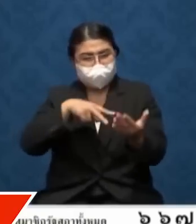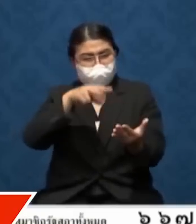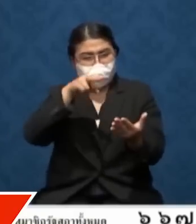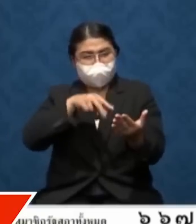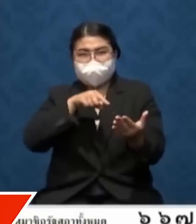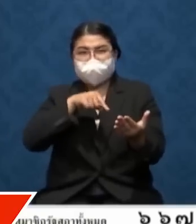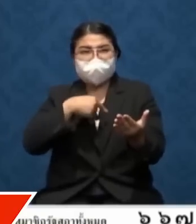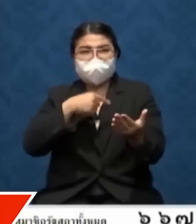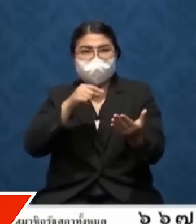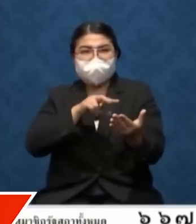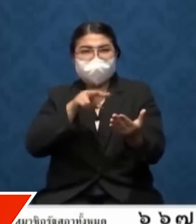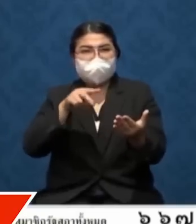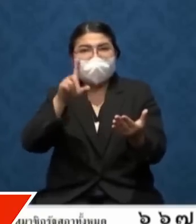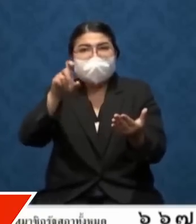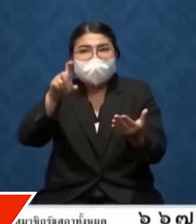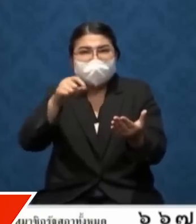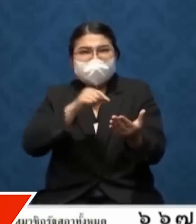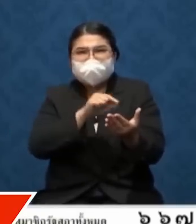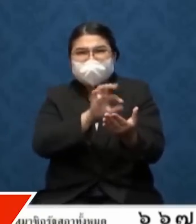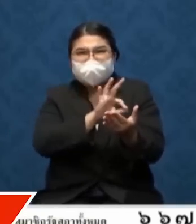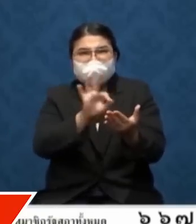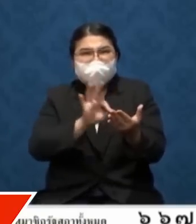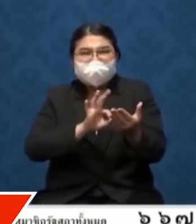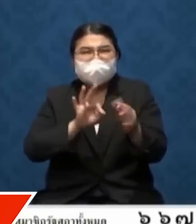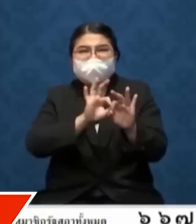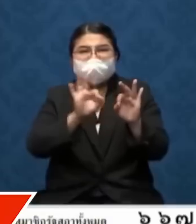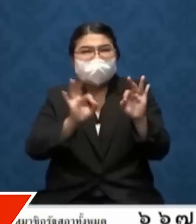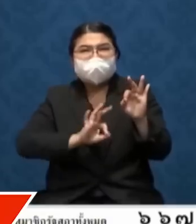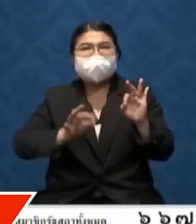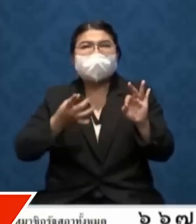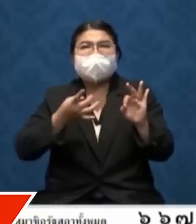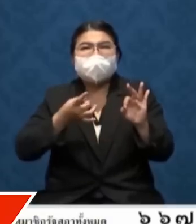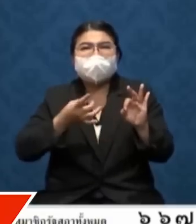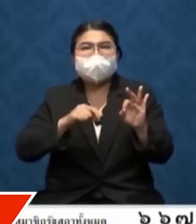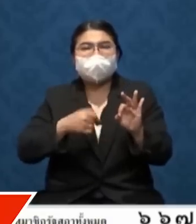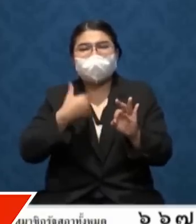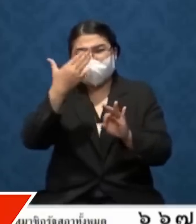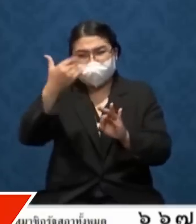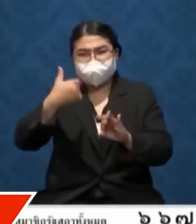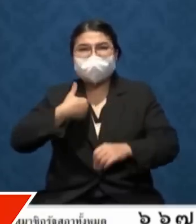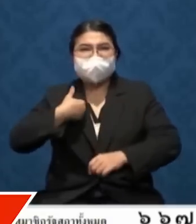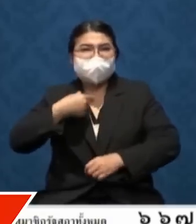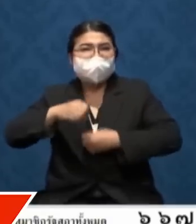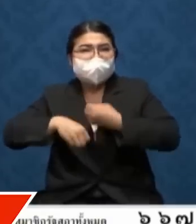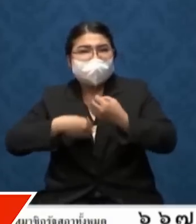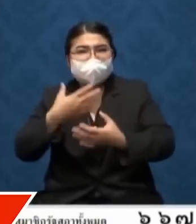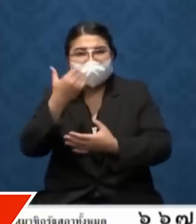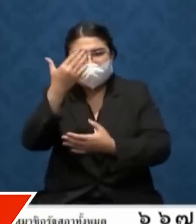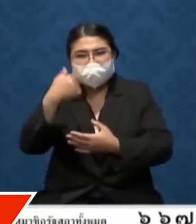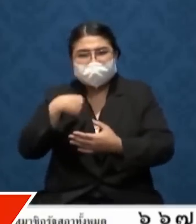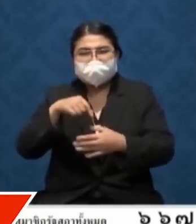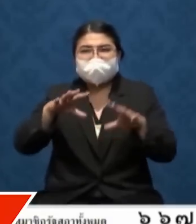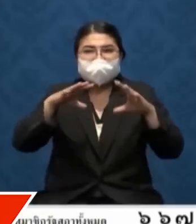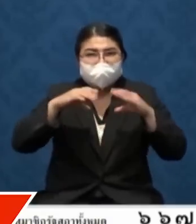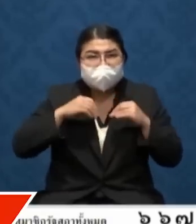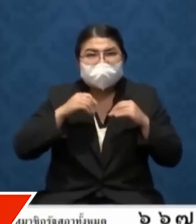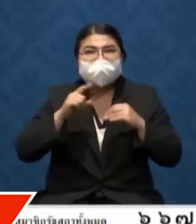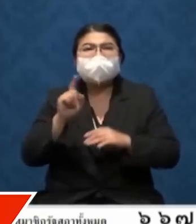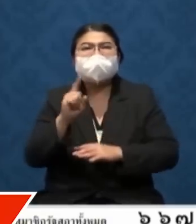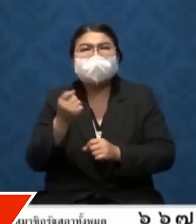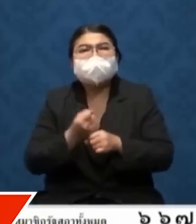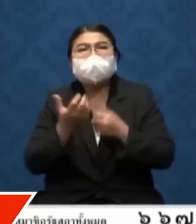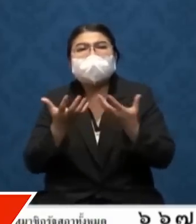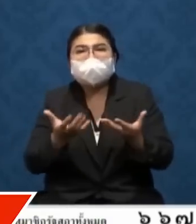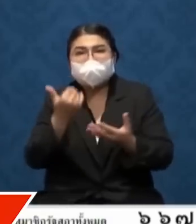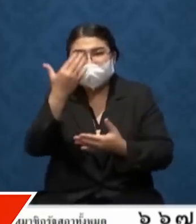เขียนว่อะไรเขาเขีนว่าอะไรครัและจะให้เราแดงความททเห็นรับหรกการของท่านได้อย่ไรถ้าเร